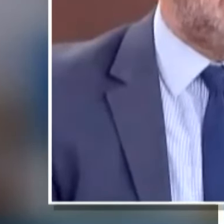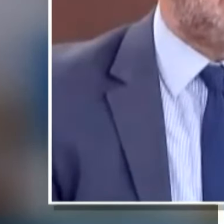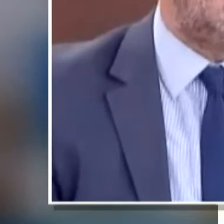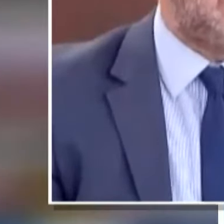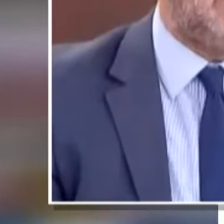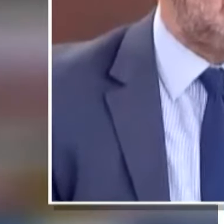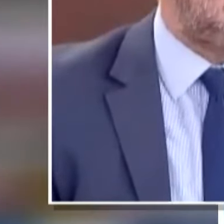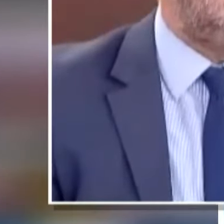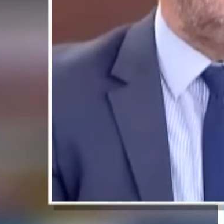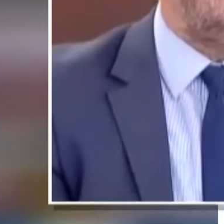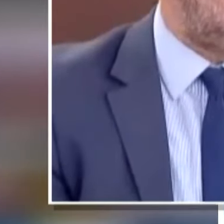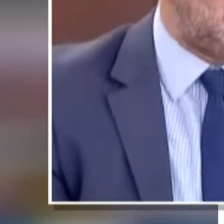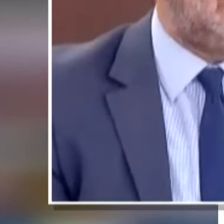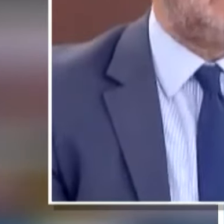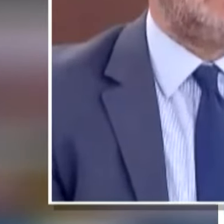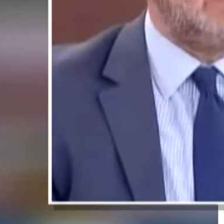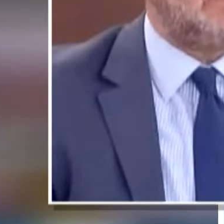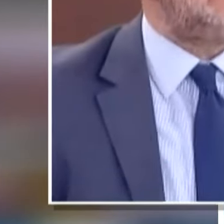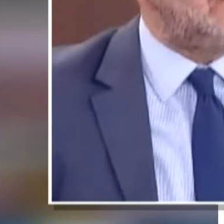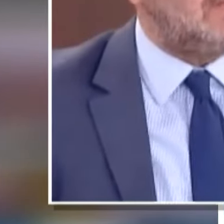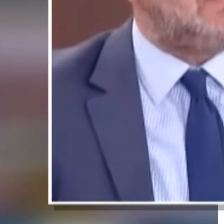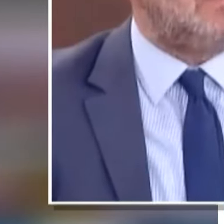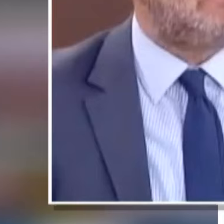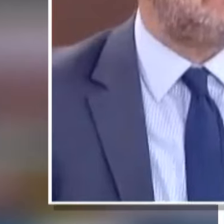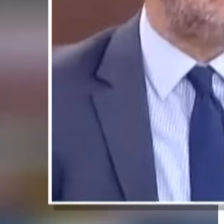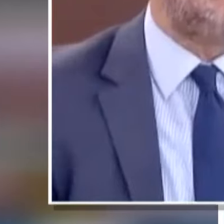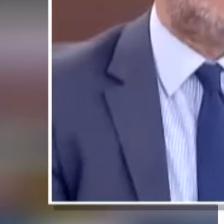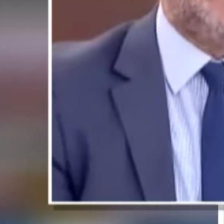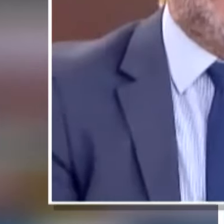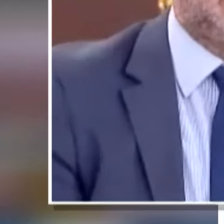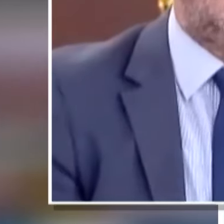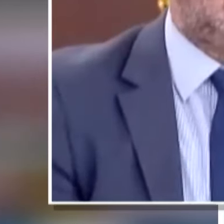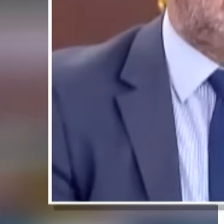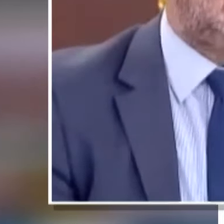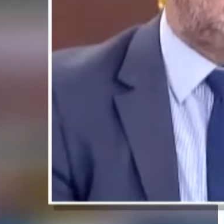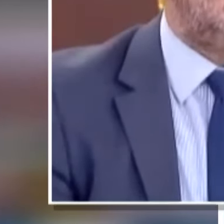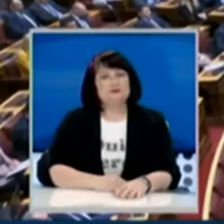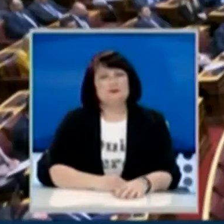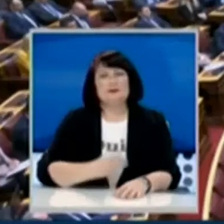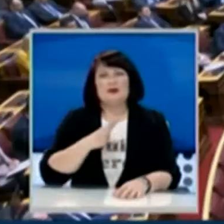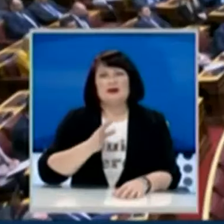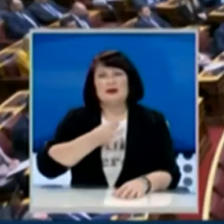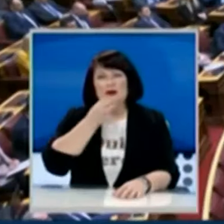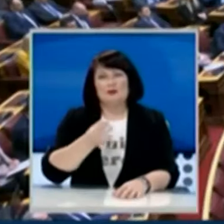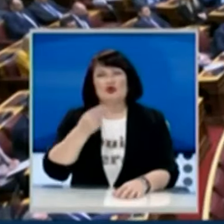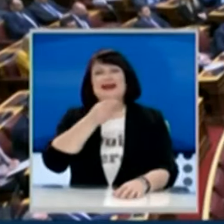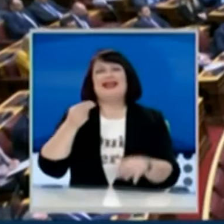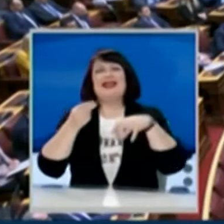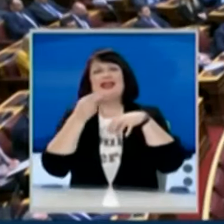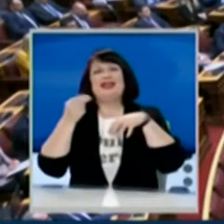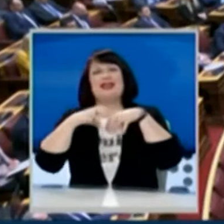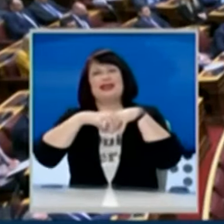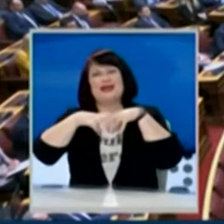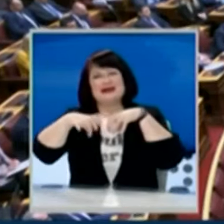εντάσσεται στα σωστά πλαίσια της ευπρέπειας και της έκφρασης της άποψής του, νομίζω ότι δεν υπάρχει τέτοιο ενδεχόμενο. Αναμένονται πάντως και